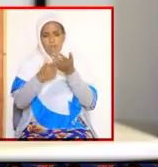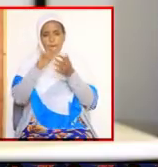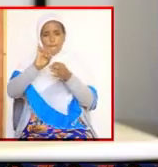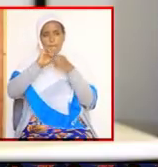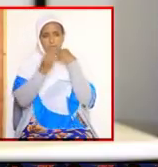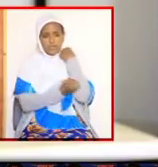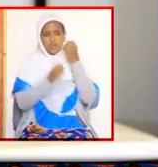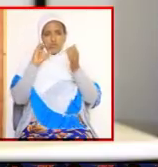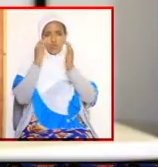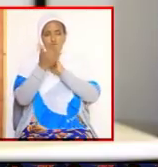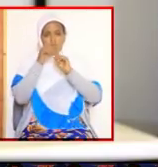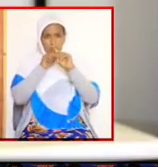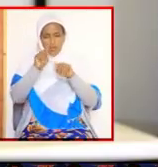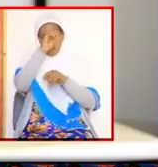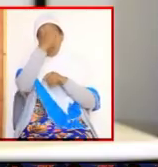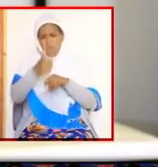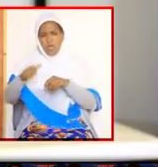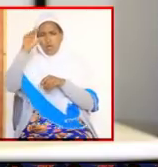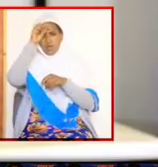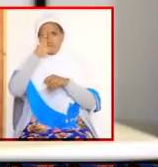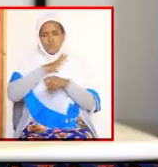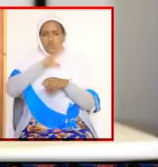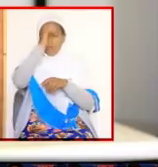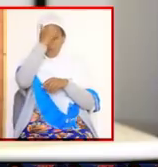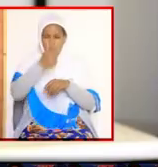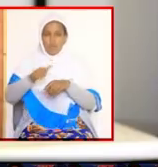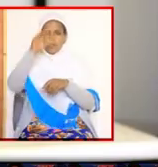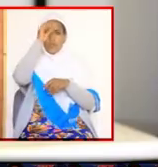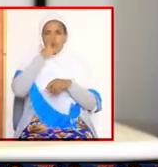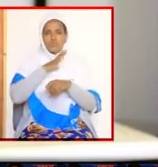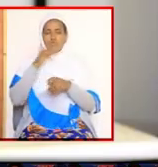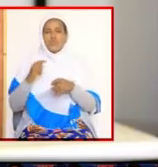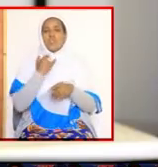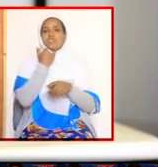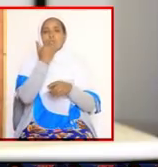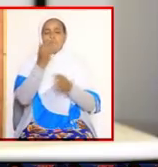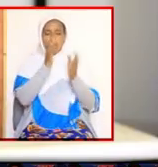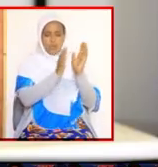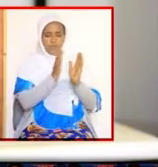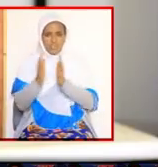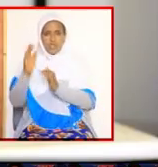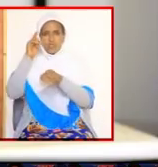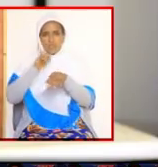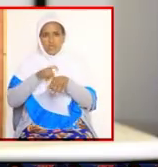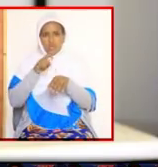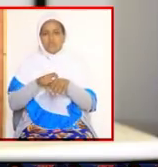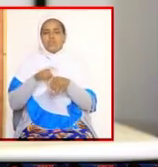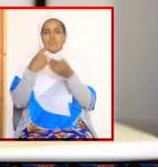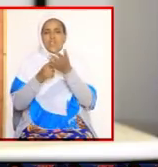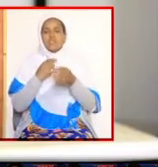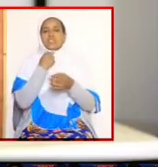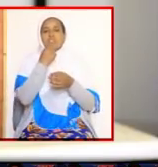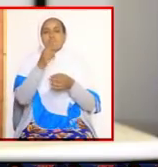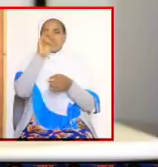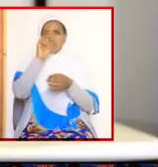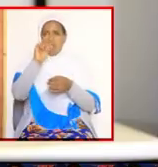መሰረቱ ሆኖ ግን ማንም ሰው የትኛውም ሰው ለዜማ ሲዘጋጅ እንደው የድምፅ